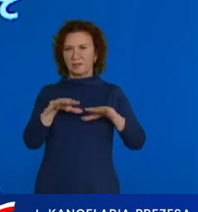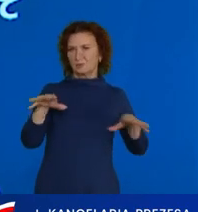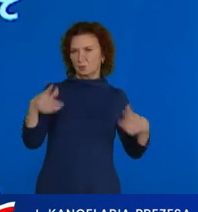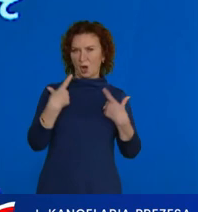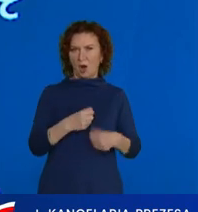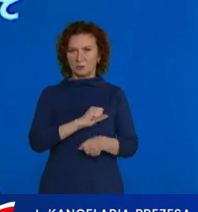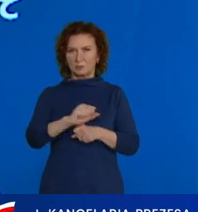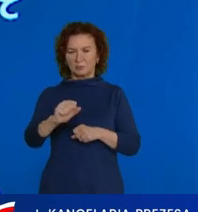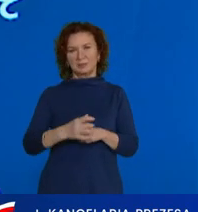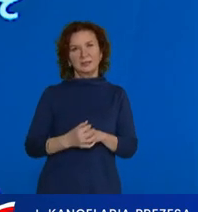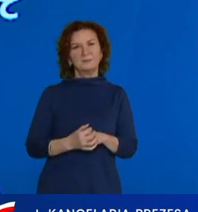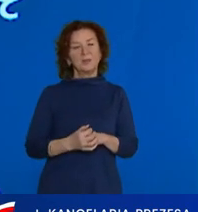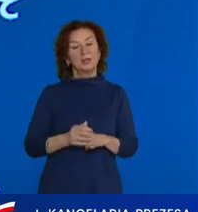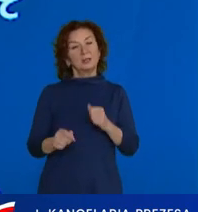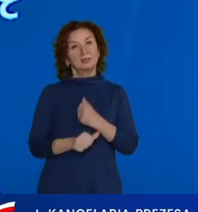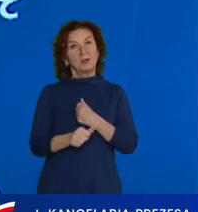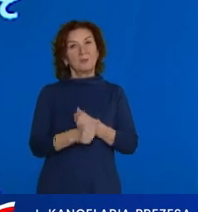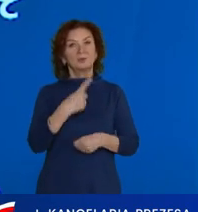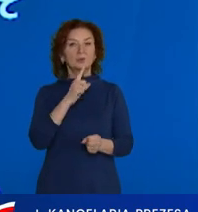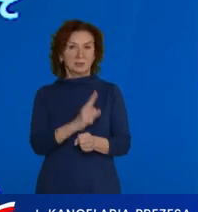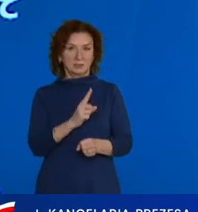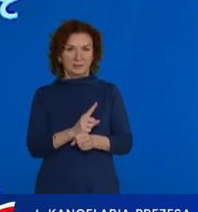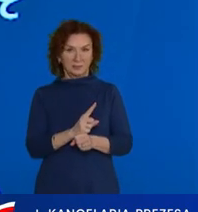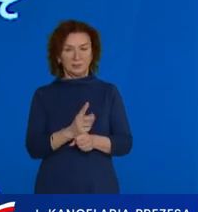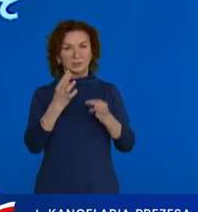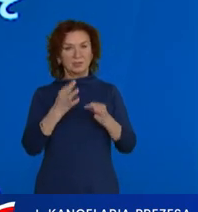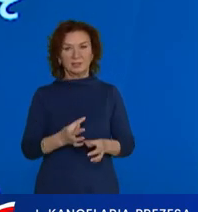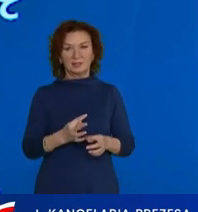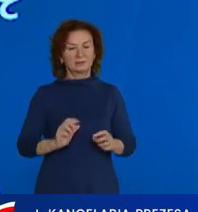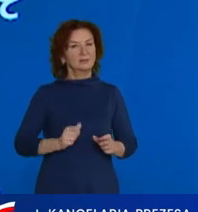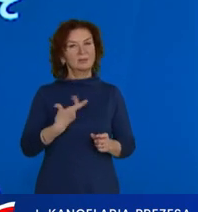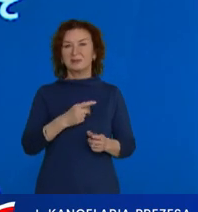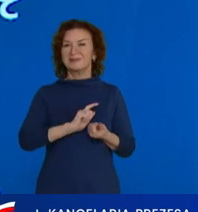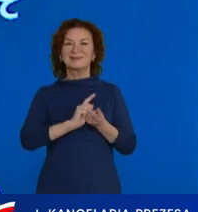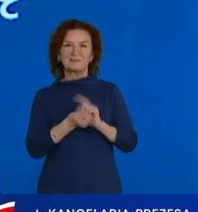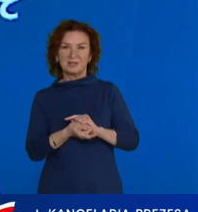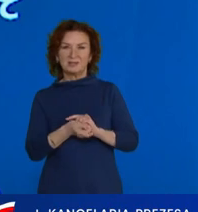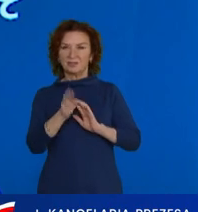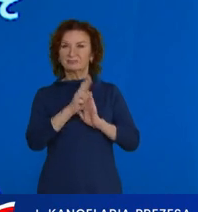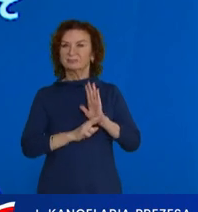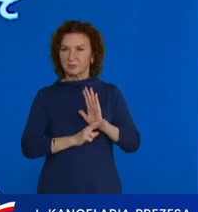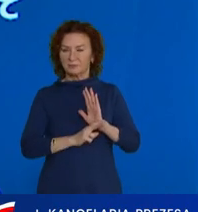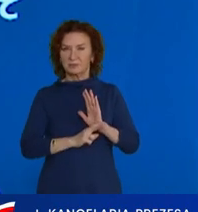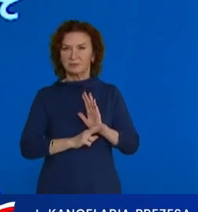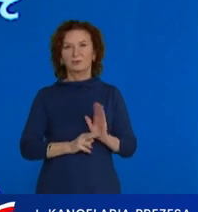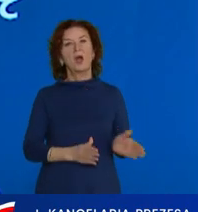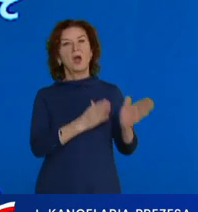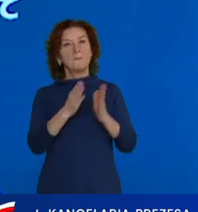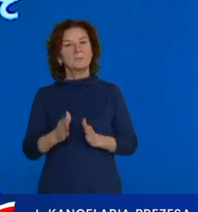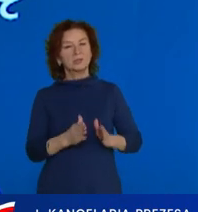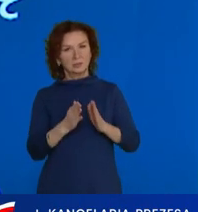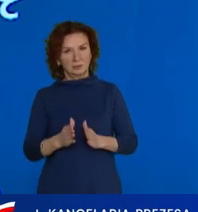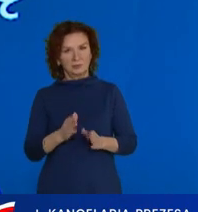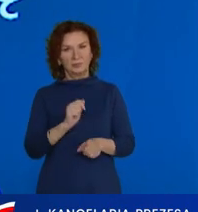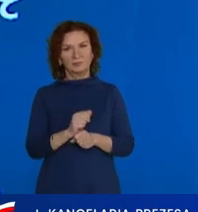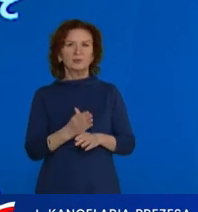kolokwialnie. I dlatego zdecydowaliśmy się na razie nie zmieniać tych przepisów. Przygotowujemy je, tak jak wspominałem we